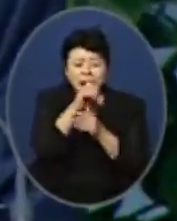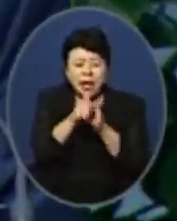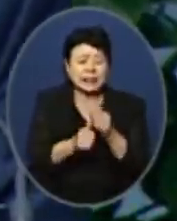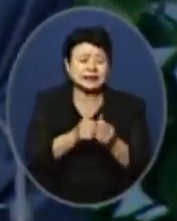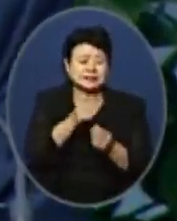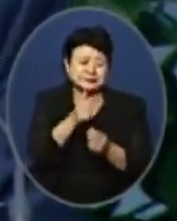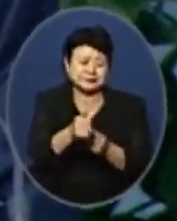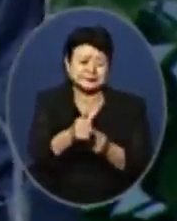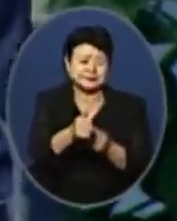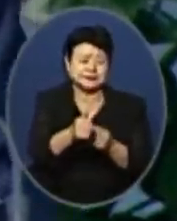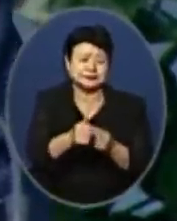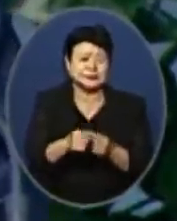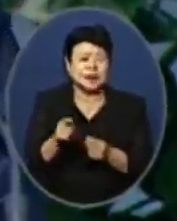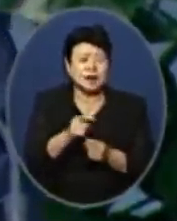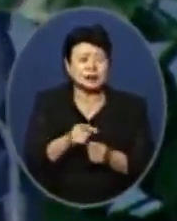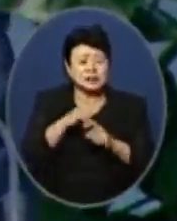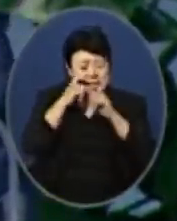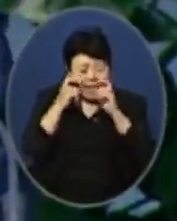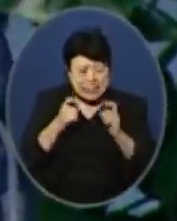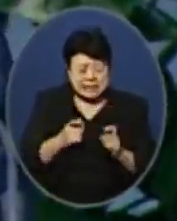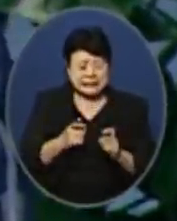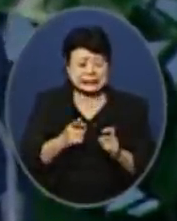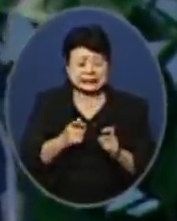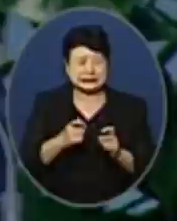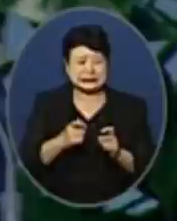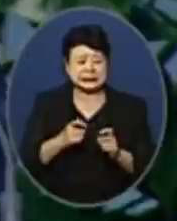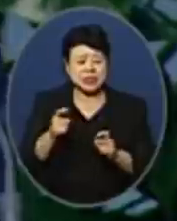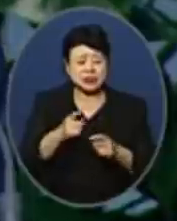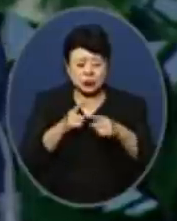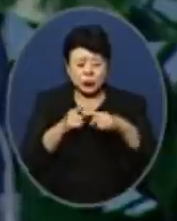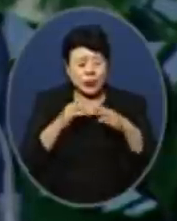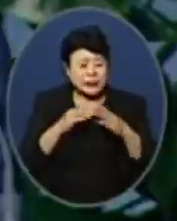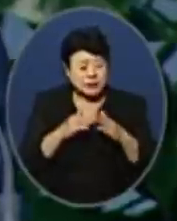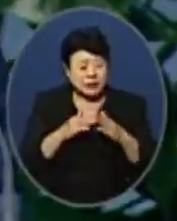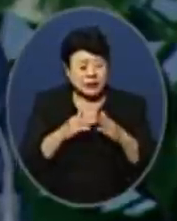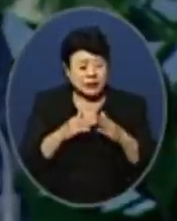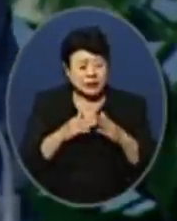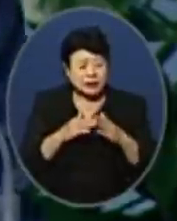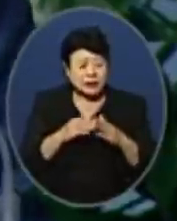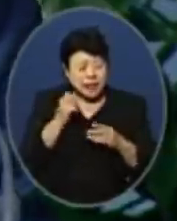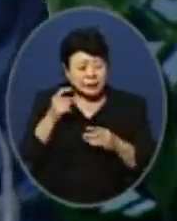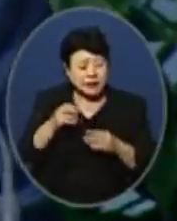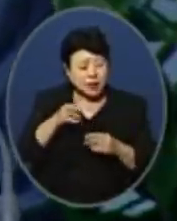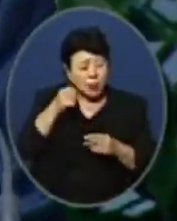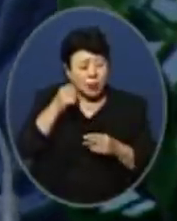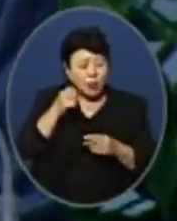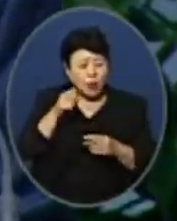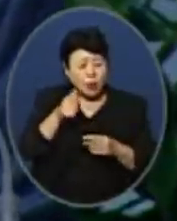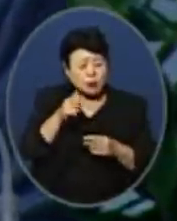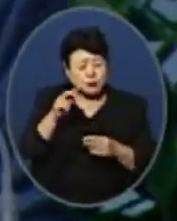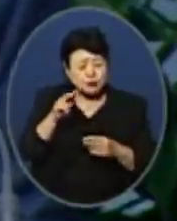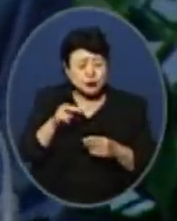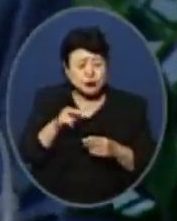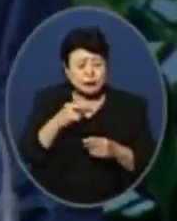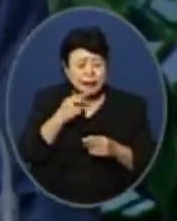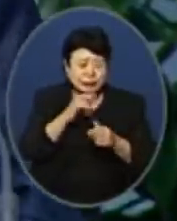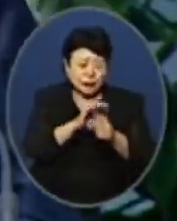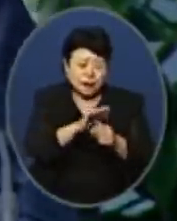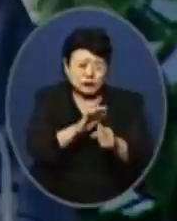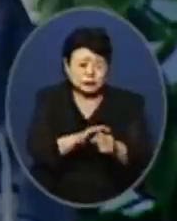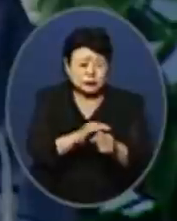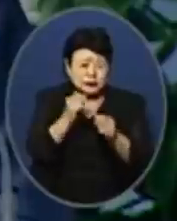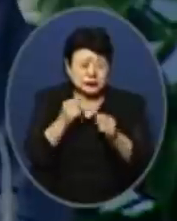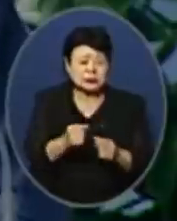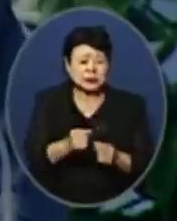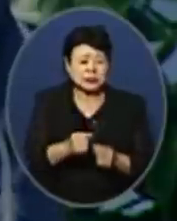하나님, 어느 개인이나 어느 교회에서 한 달에 50불만 지원해 준다면은